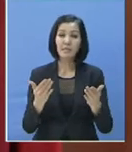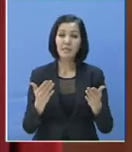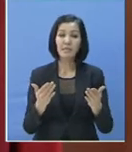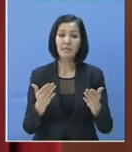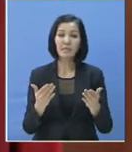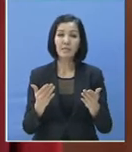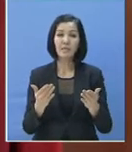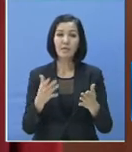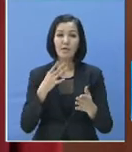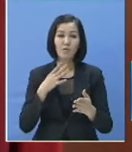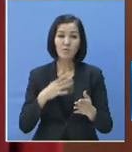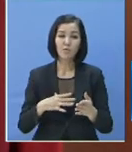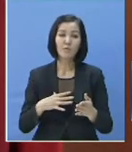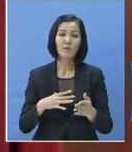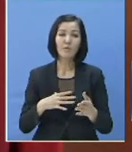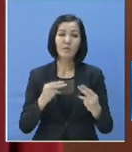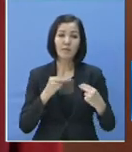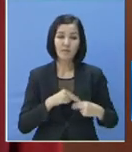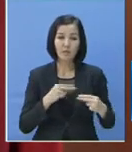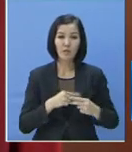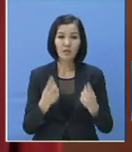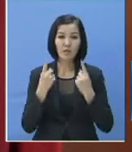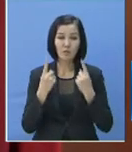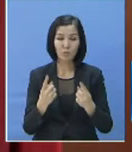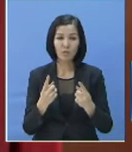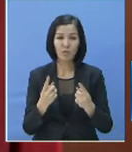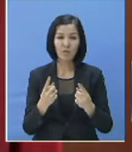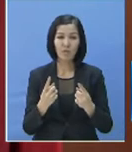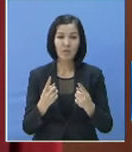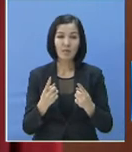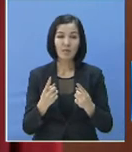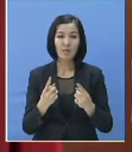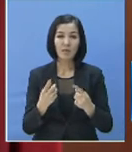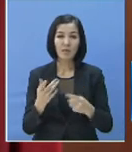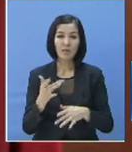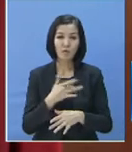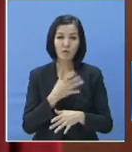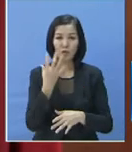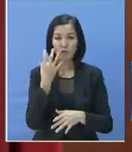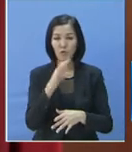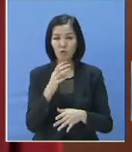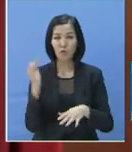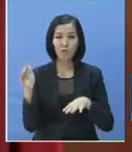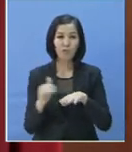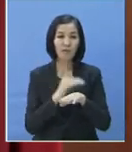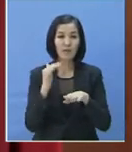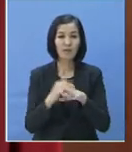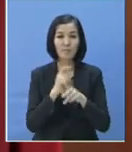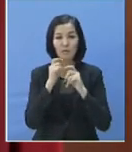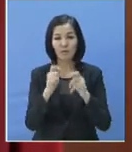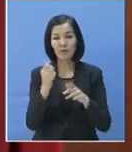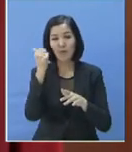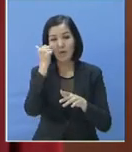сабырлық пен төзімділік талап ететінін білеміз. Осы орайда сіздердің жан жылуын қаратып, қарттар мен